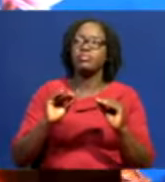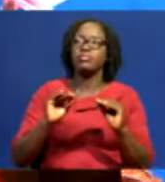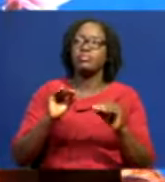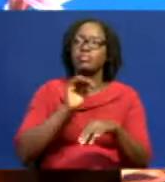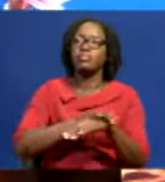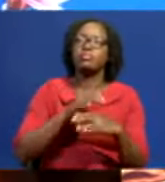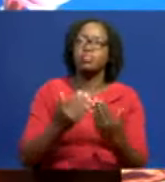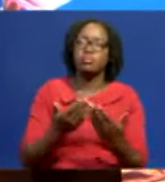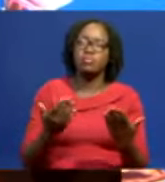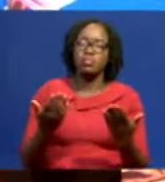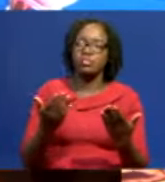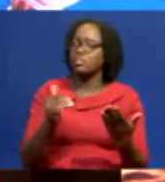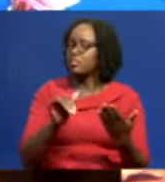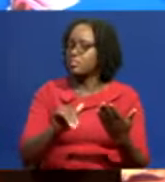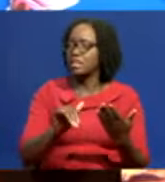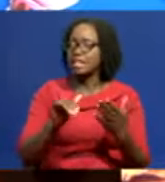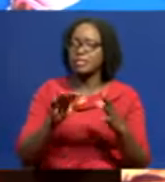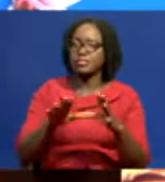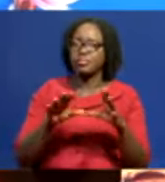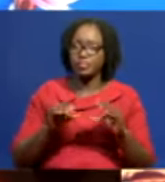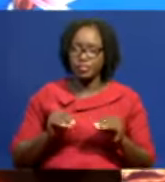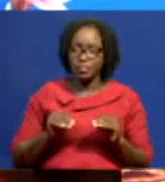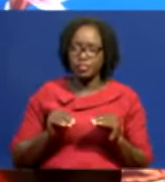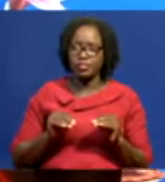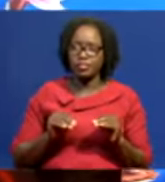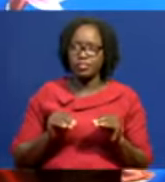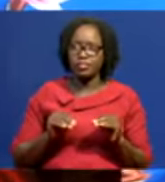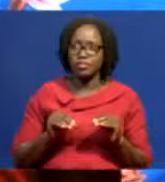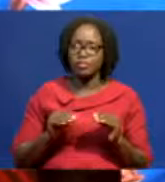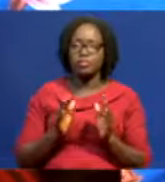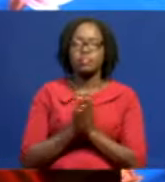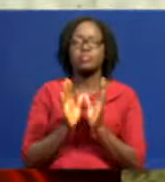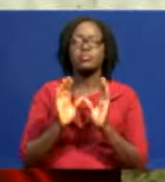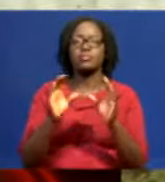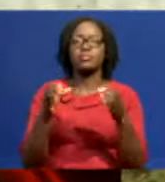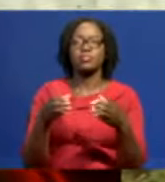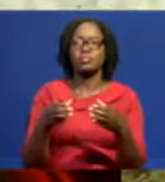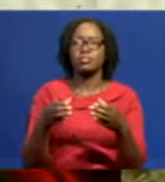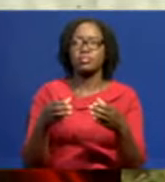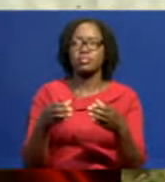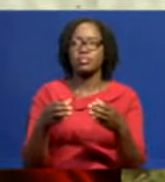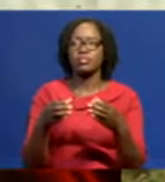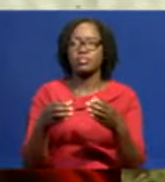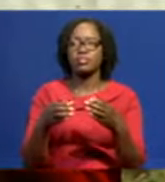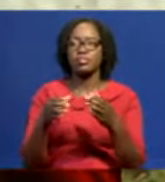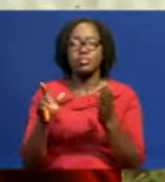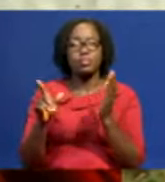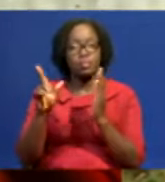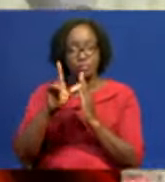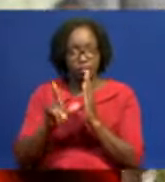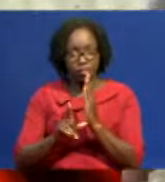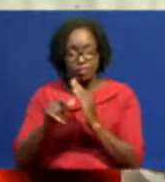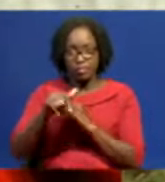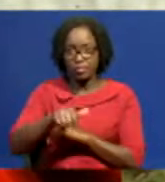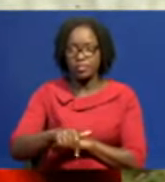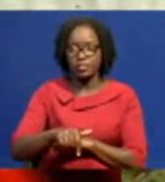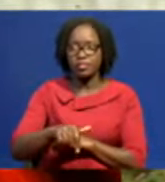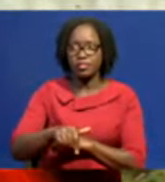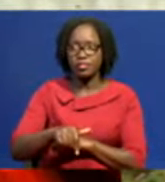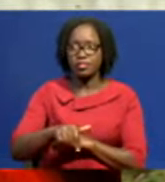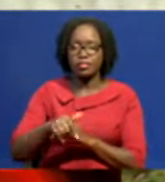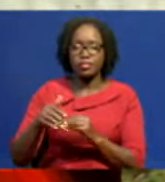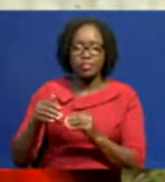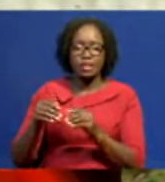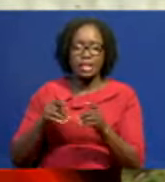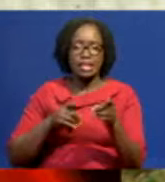mazuri ambayo yanayokubalika na community. Mafunzo ambayo tunaweza kuyapokea hapa ni ya